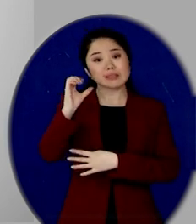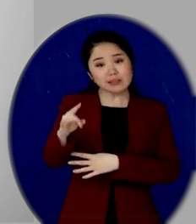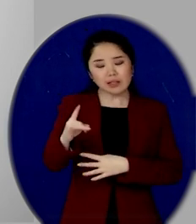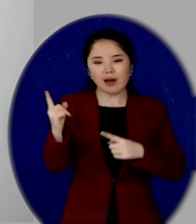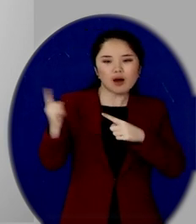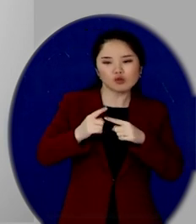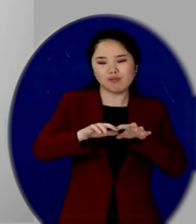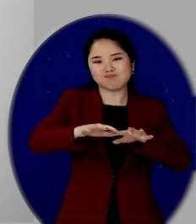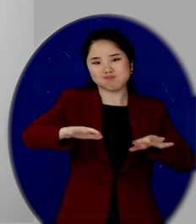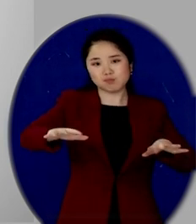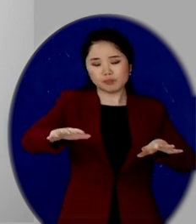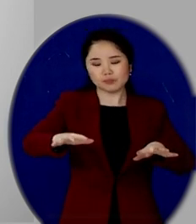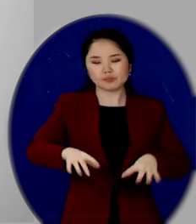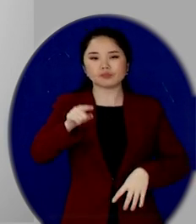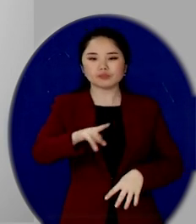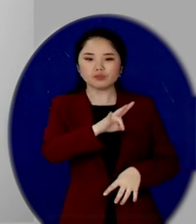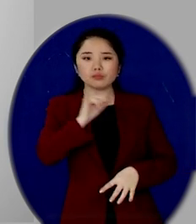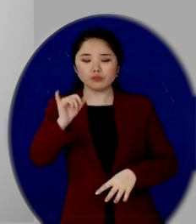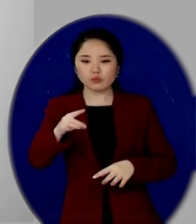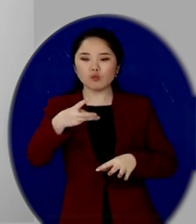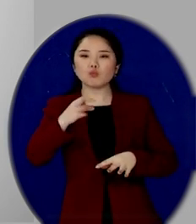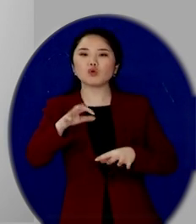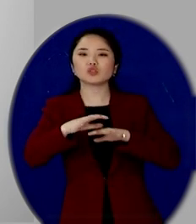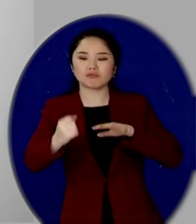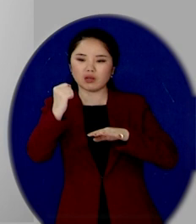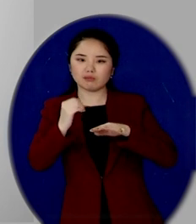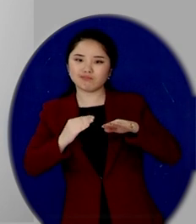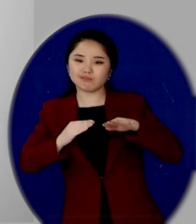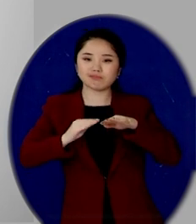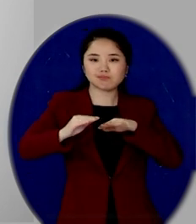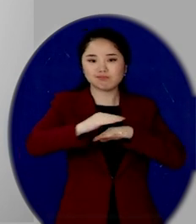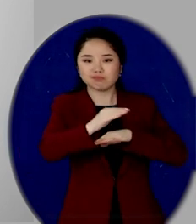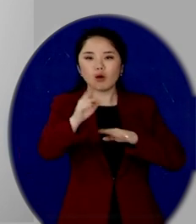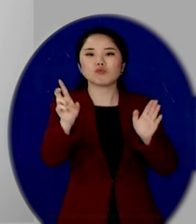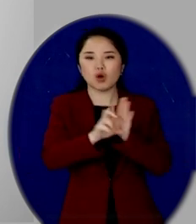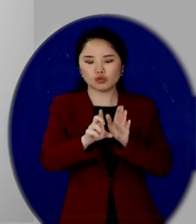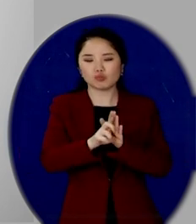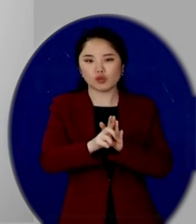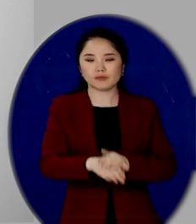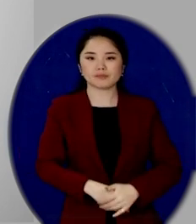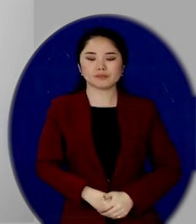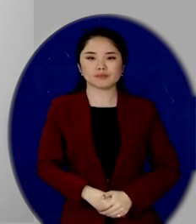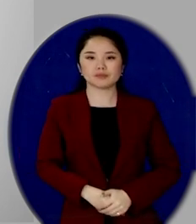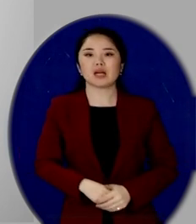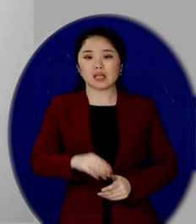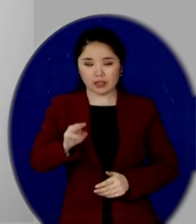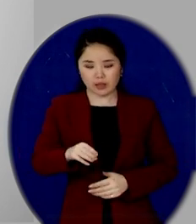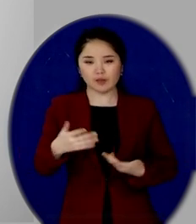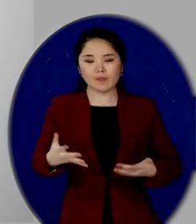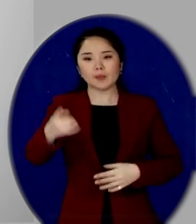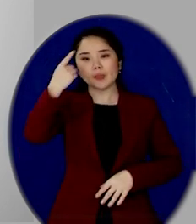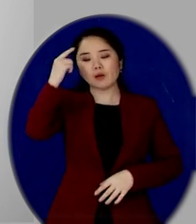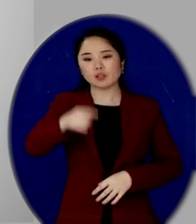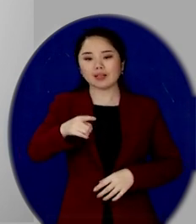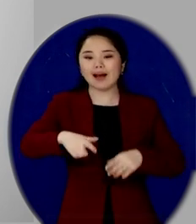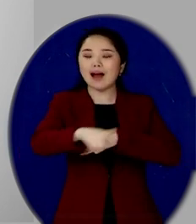хөлддөг учраас нуурын мөсн дээгүүр машин тээвэр явах боломжтой гэжээ. Тэгвэл Монгол